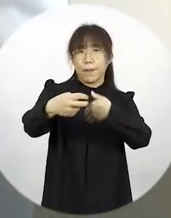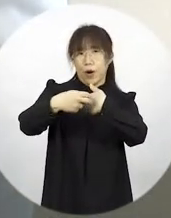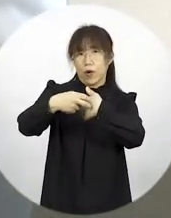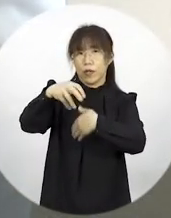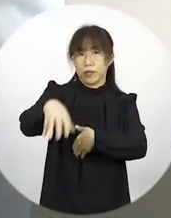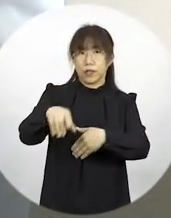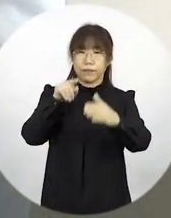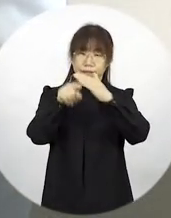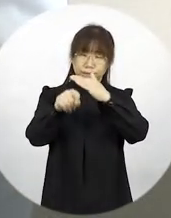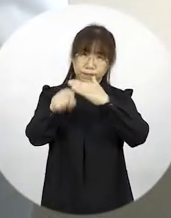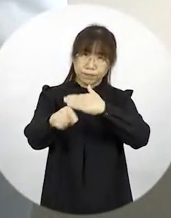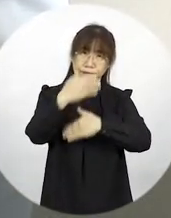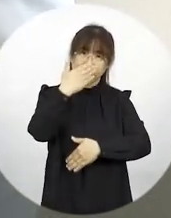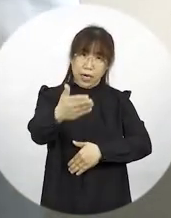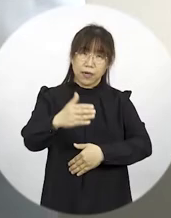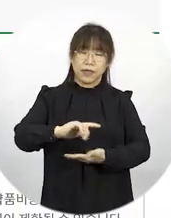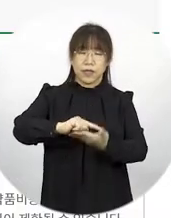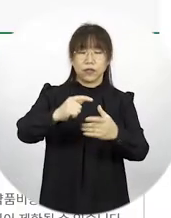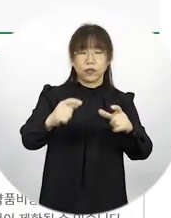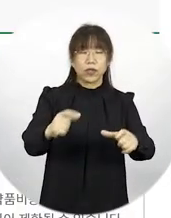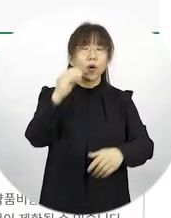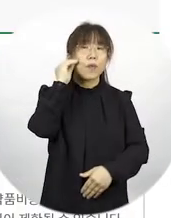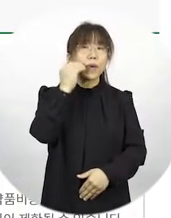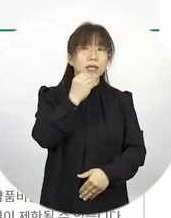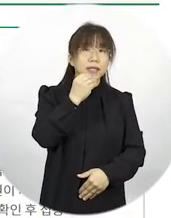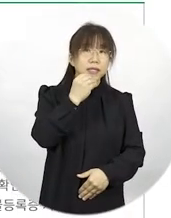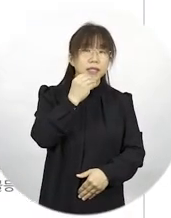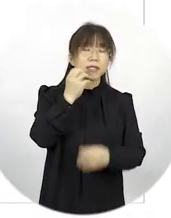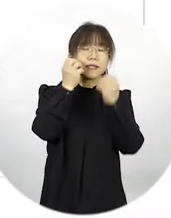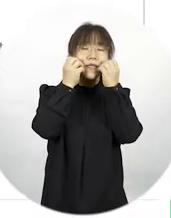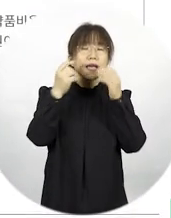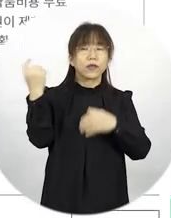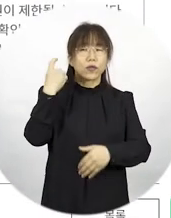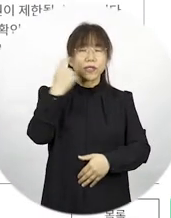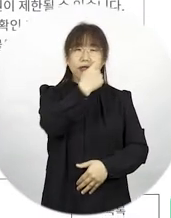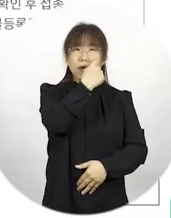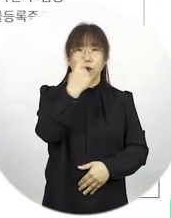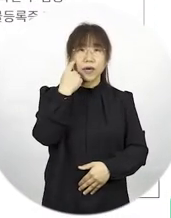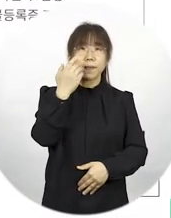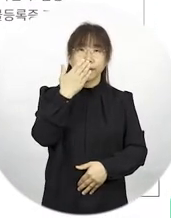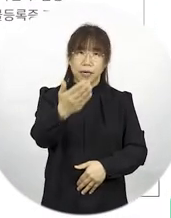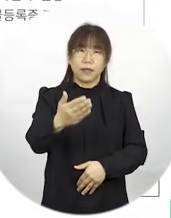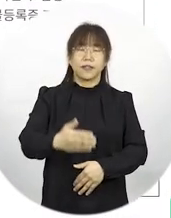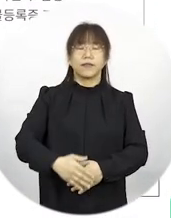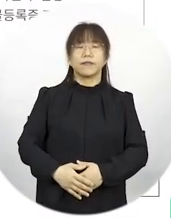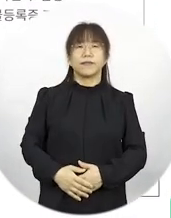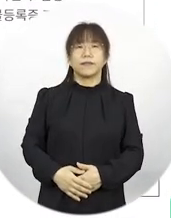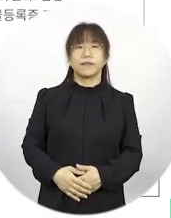지정 동물병원은 강서구청 홈페이지 공지 새소식에서 확인할 수 있습니다.